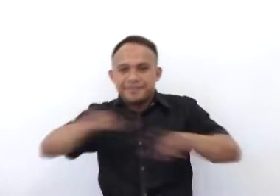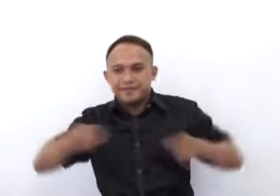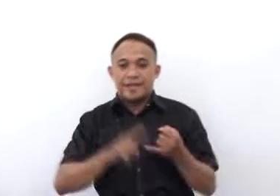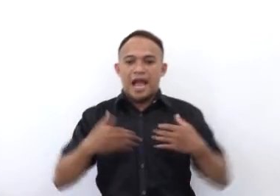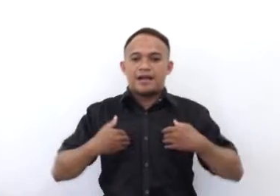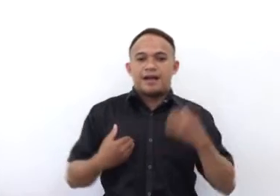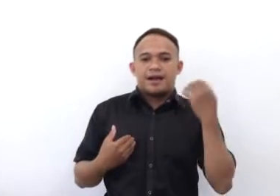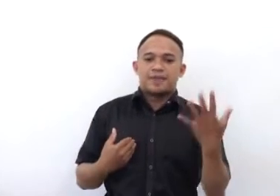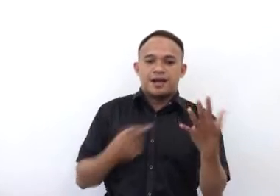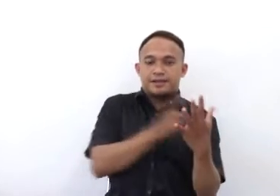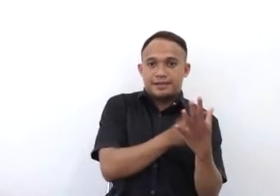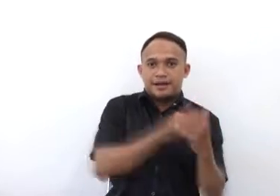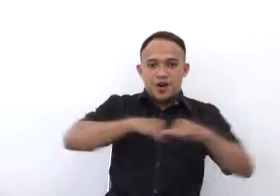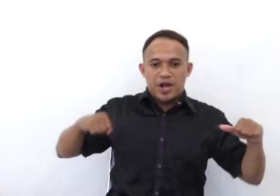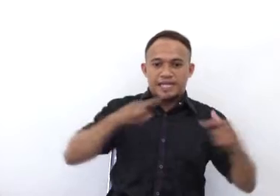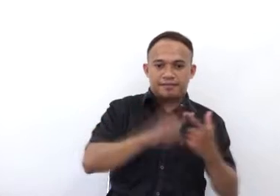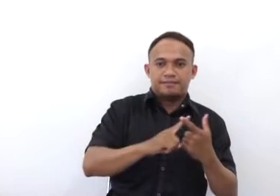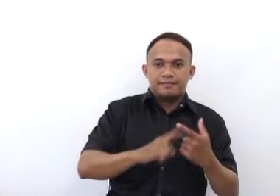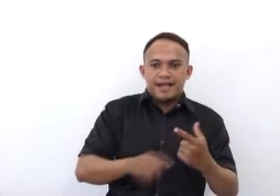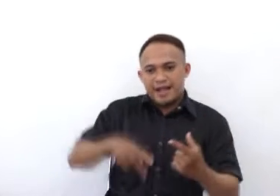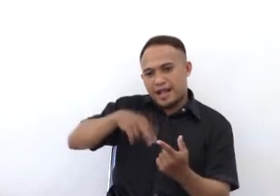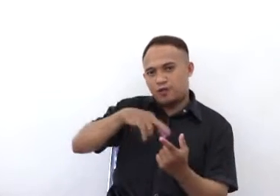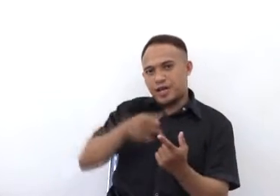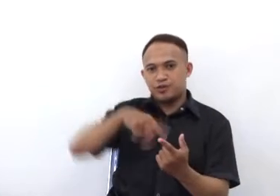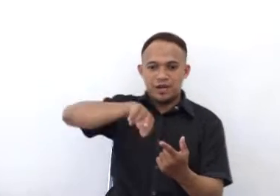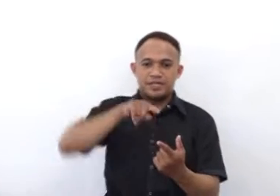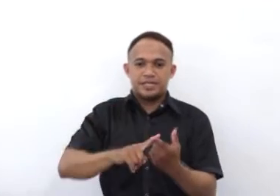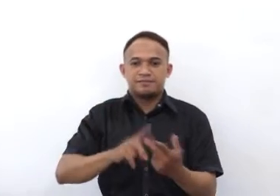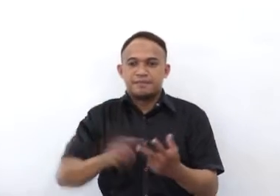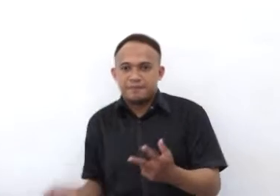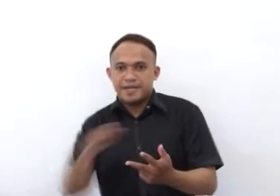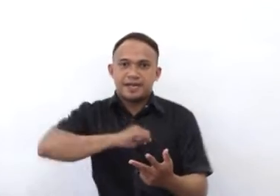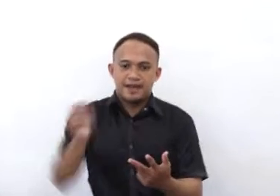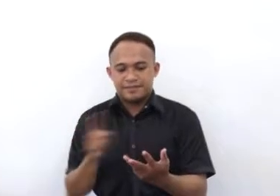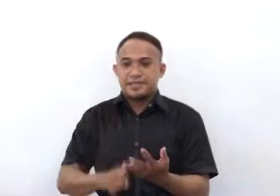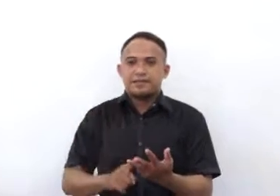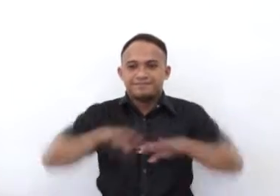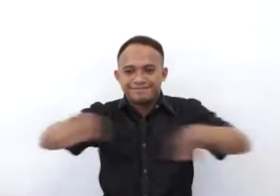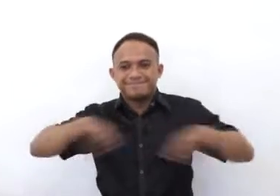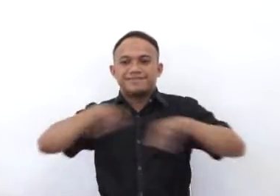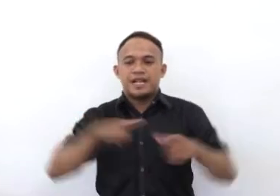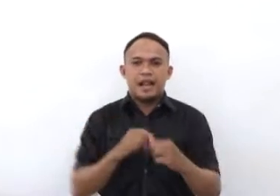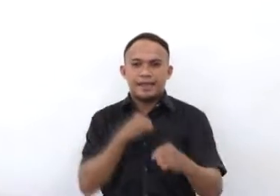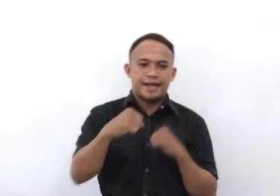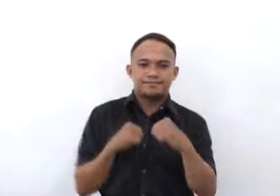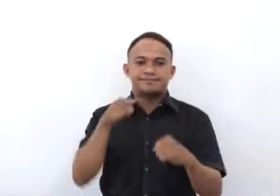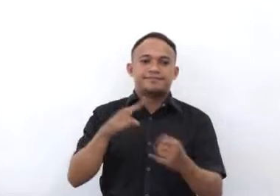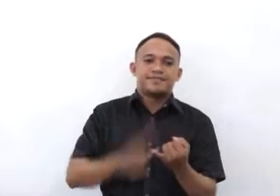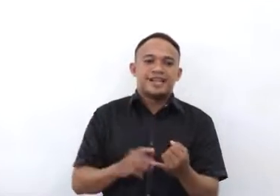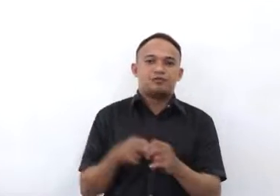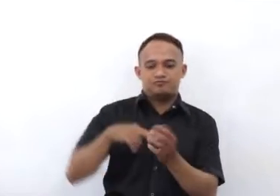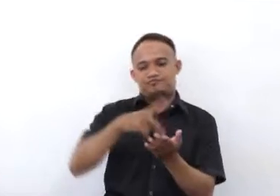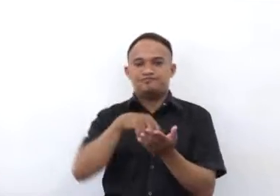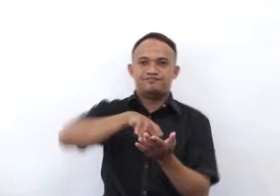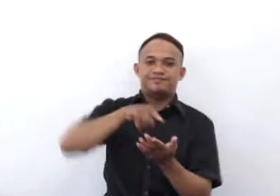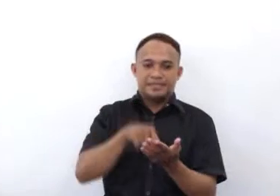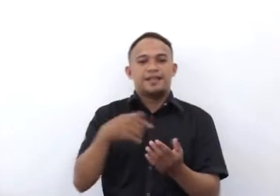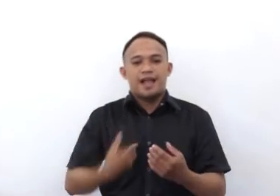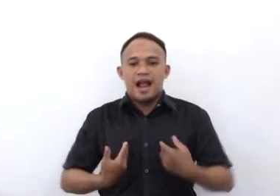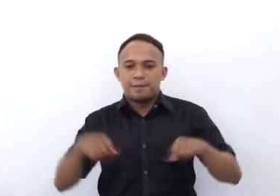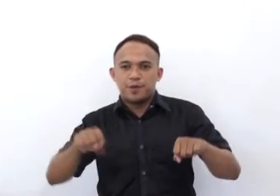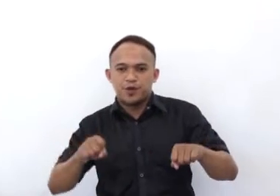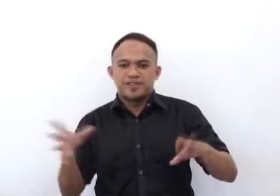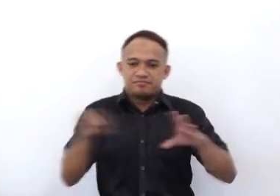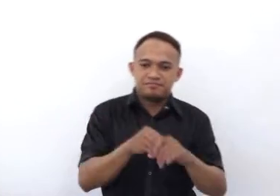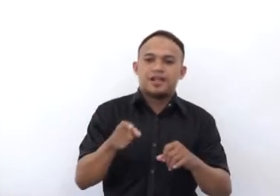takraw, biliar, renang, karate, tinju, taekwondo, bermotor, dan